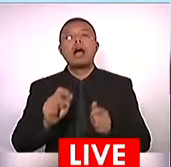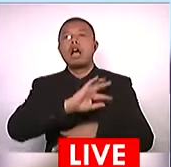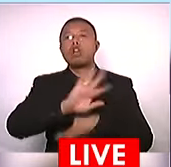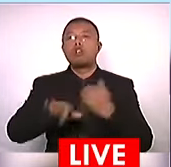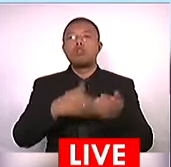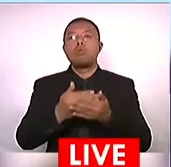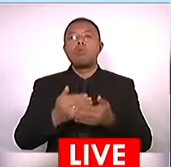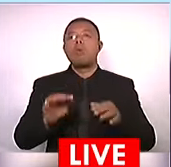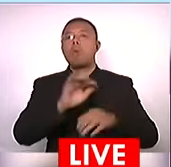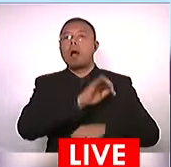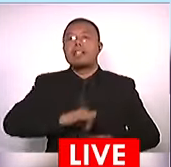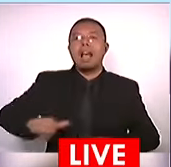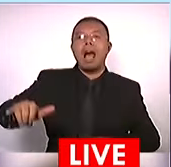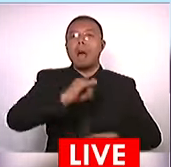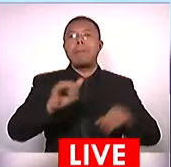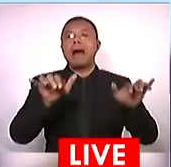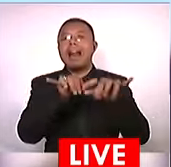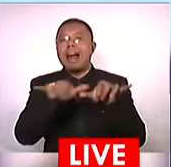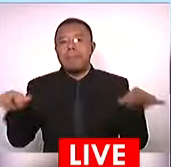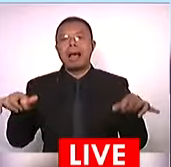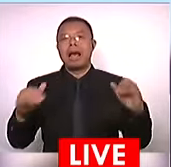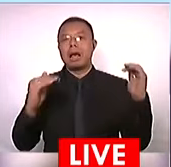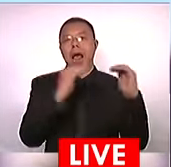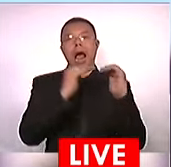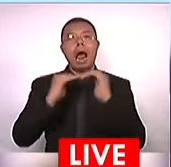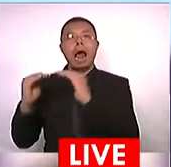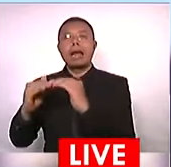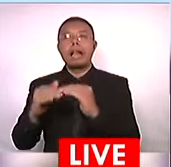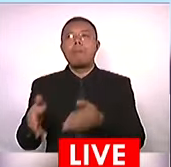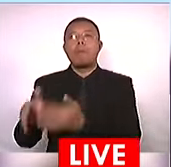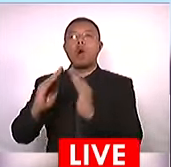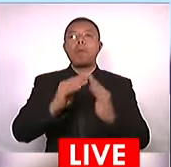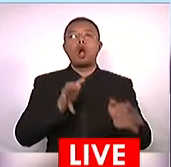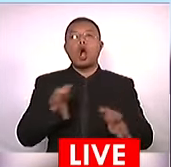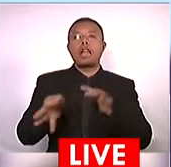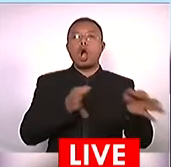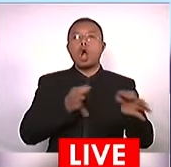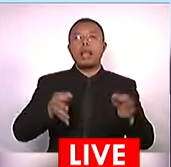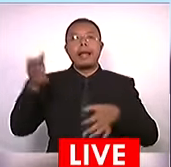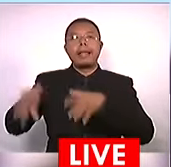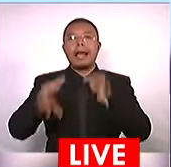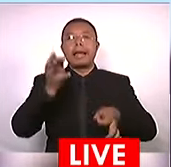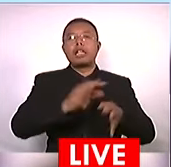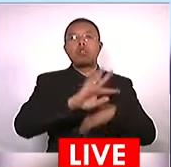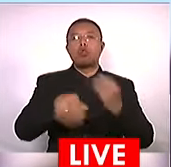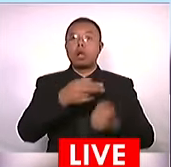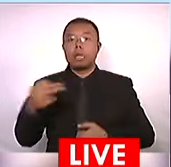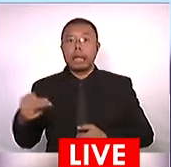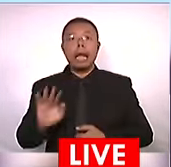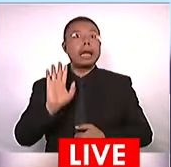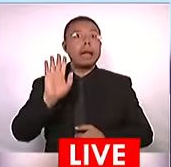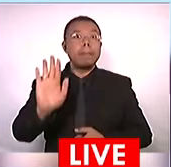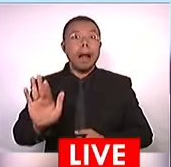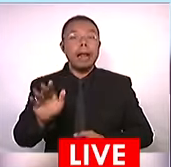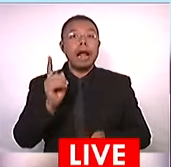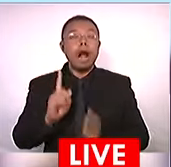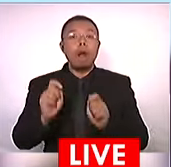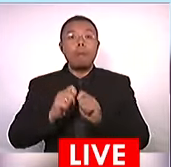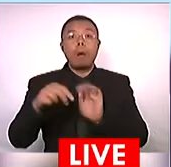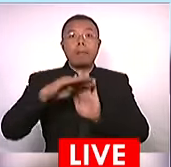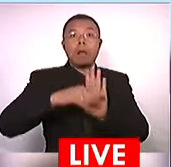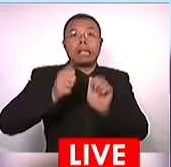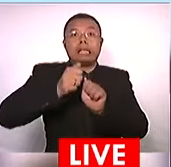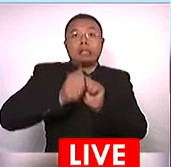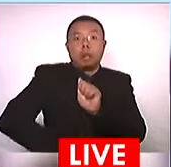pemerataan dan pembangunan kota-kota dan desa-desa di seluruh Indonesia ke depan kecurangan pembuat